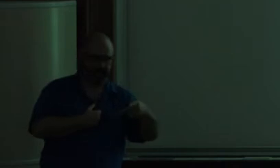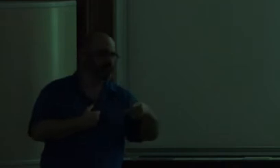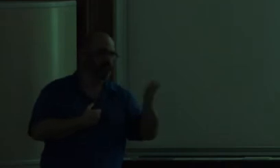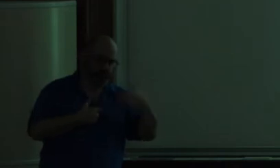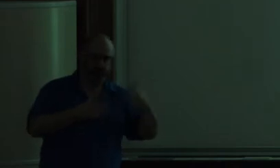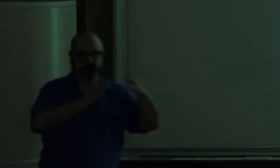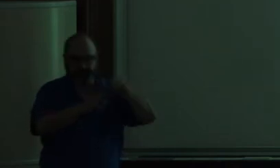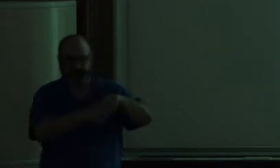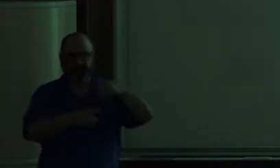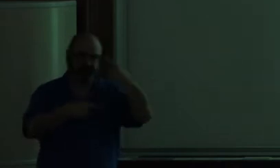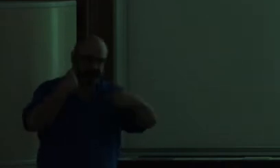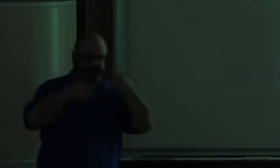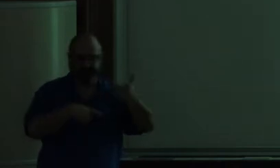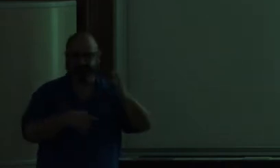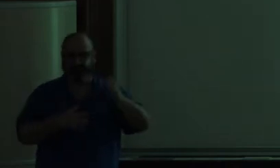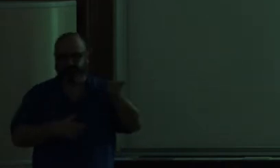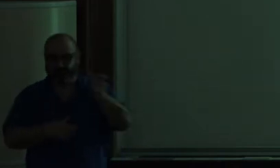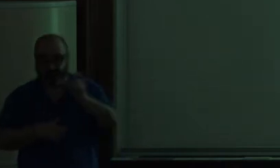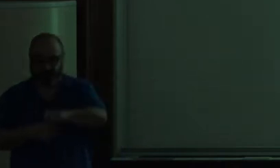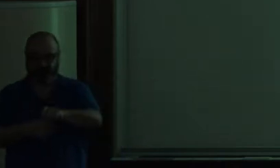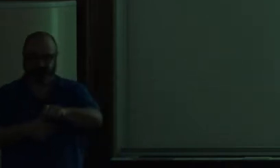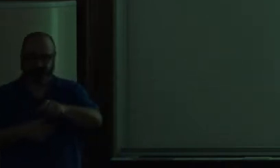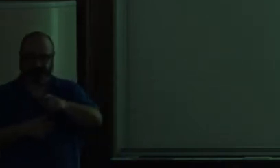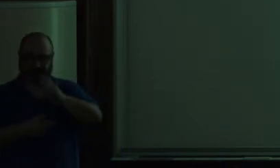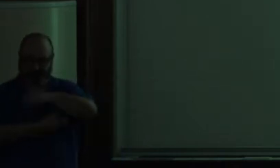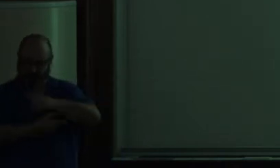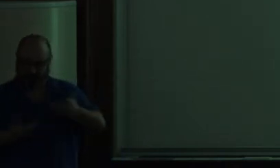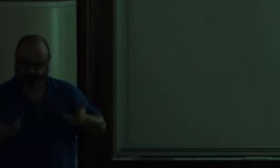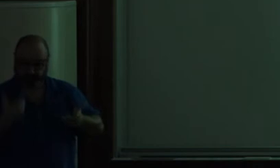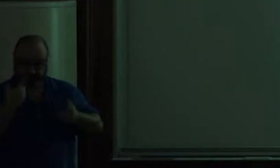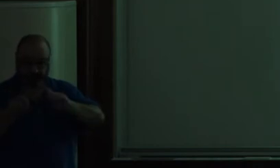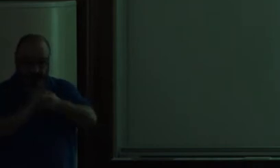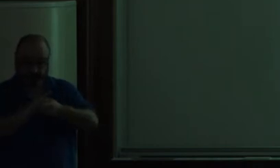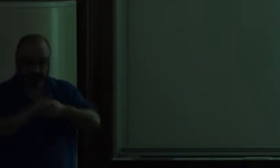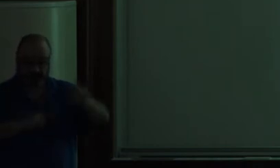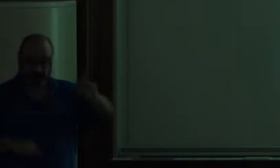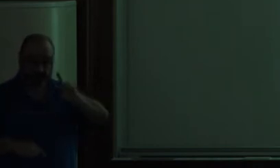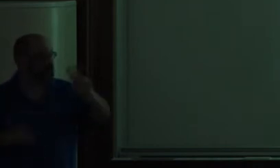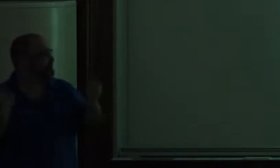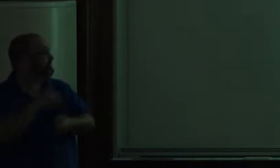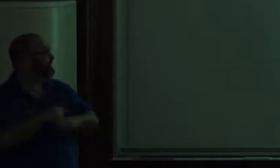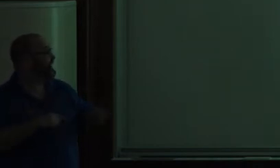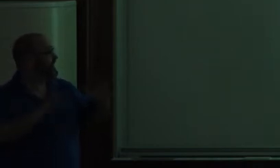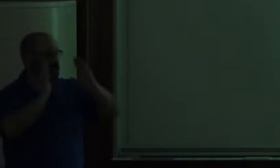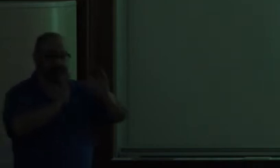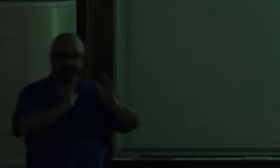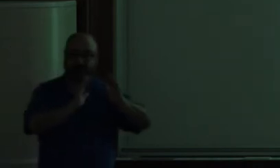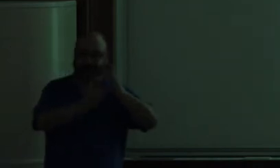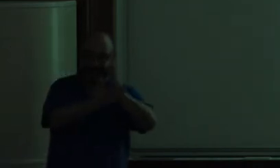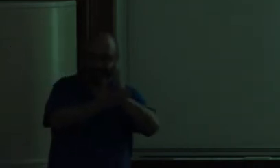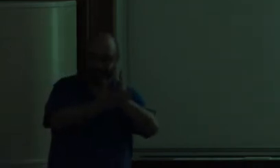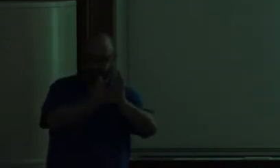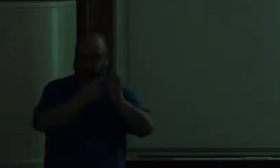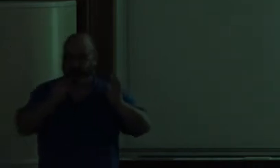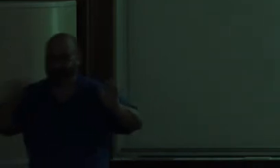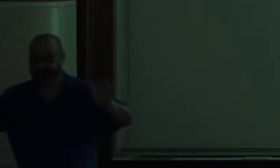array join, mon array explose, implode, tout ça. Et puis j'arrive sur Python et le machin fonctionne complètement à l'envers de mes attentes. Au lieu de partir de l'array et de lui passer une